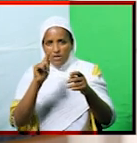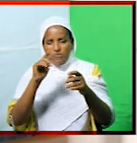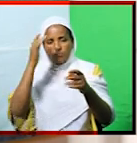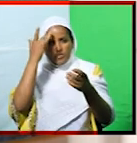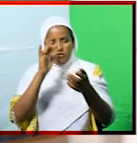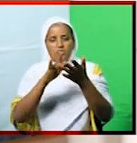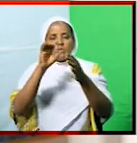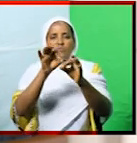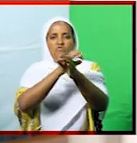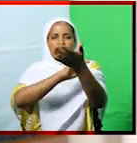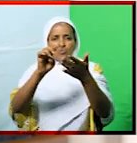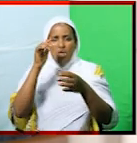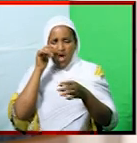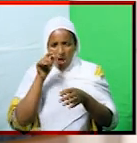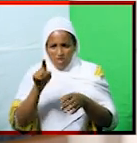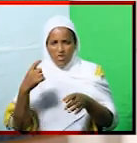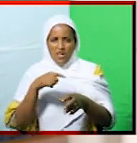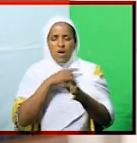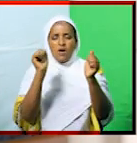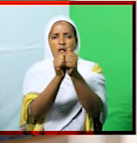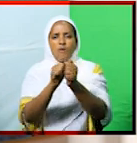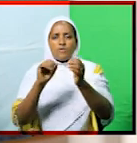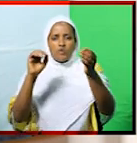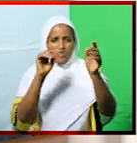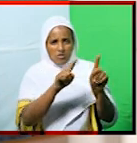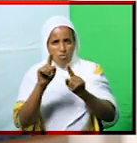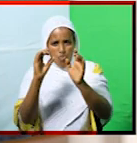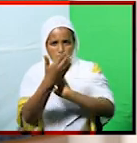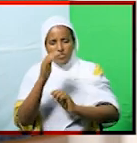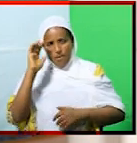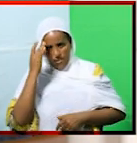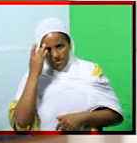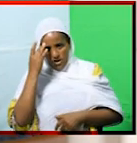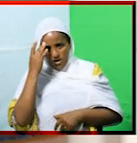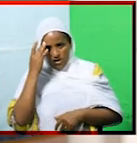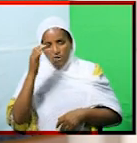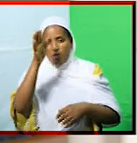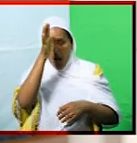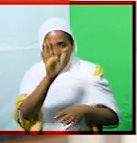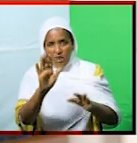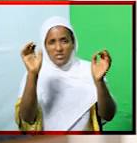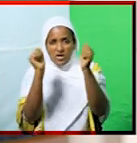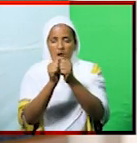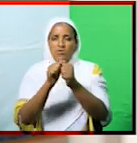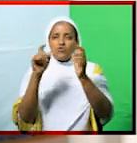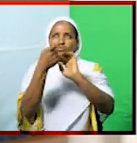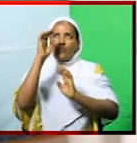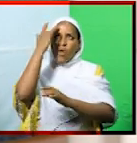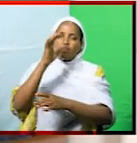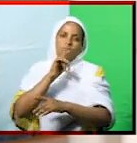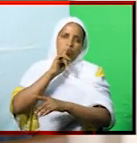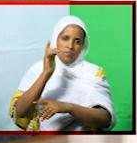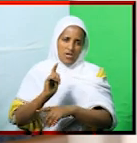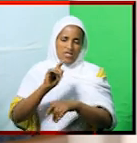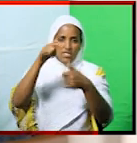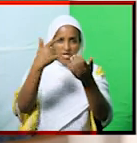ለምሳሌ እግዚአብሔር አብ እግዚአብሔር ነው፣ ሰው ግን አይደለም። እግዚአብሔር መንፈስ ቅዱስ እግዚአብሔር ነው፣ ሰው ግን አይደለም። እግዚአብሔር ወልድ